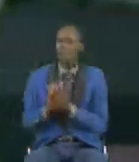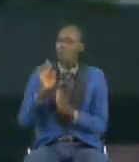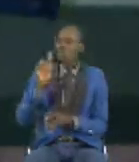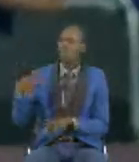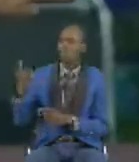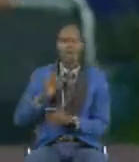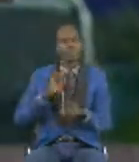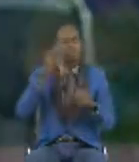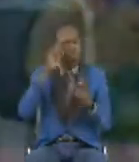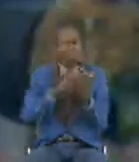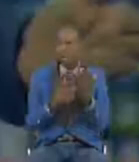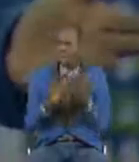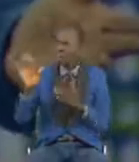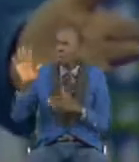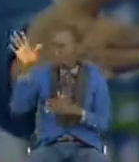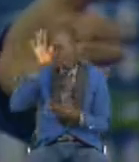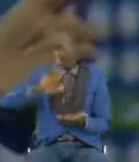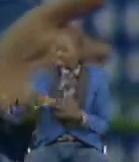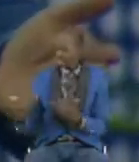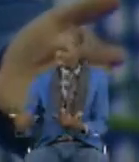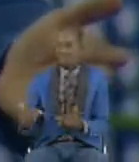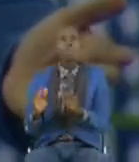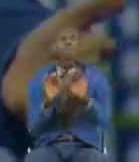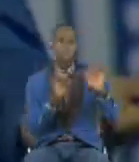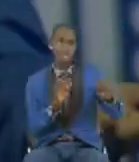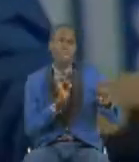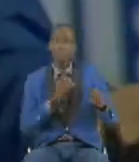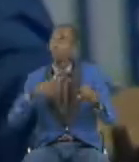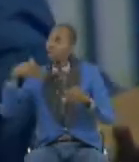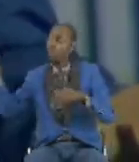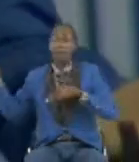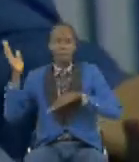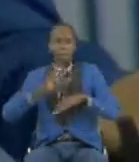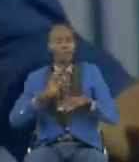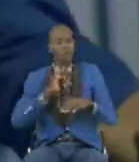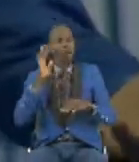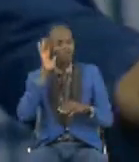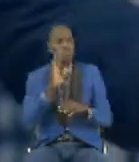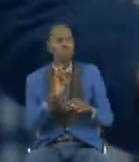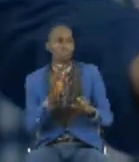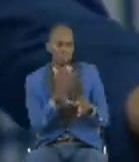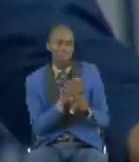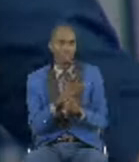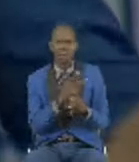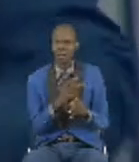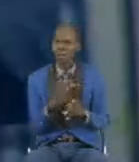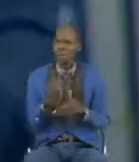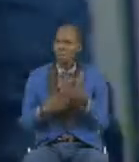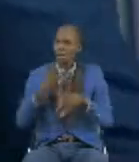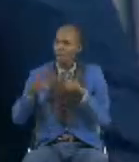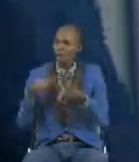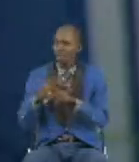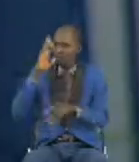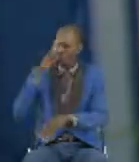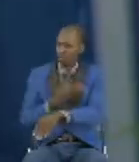la croisade. Mais ton papa est mort. Il dit oui, quand je reviendrai, je vais rire ça. C'est quel type de garçon toi tu es? C'est quel type de fils